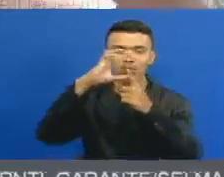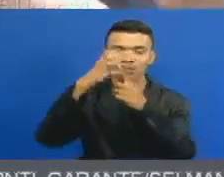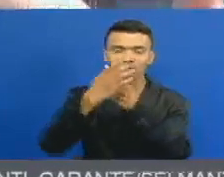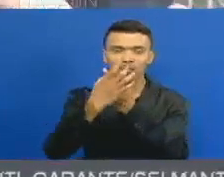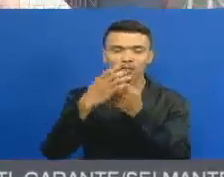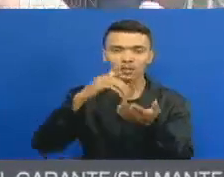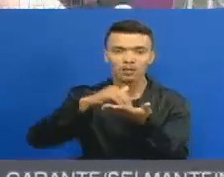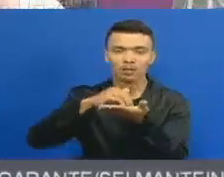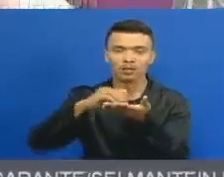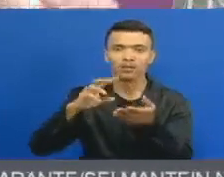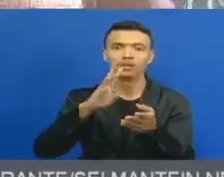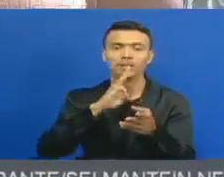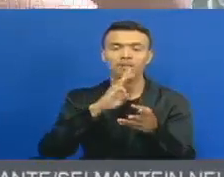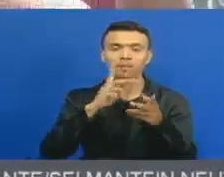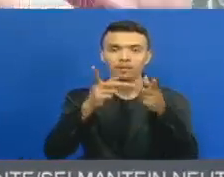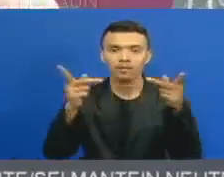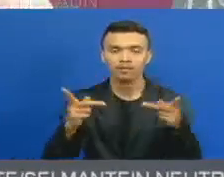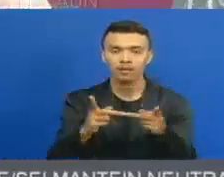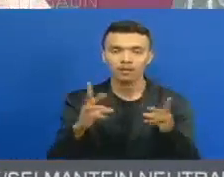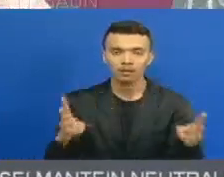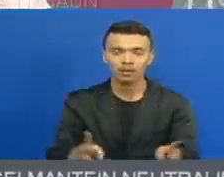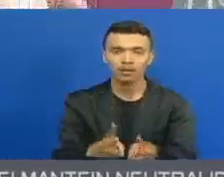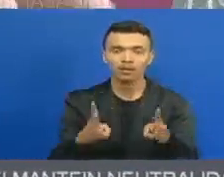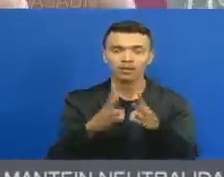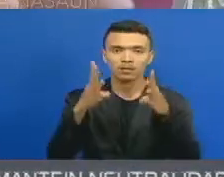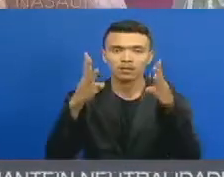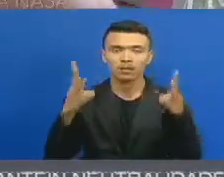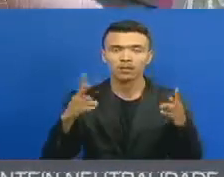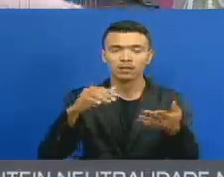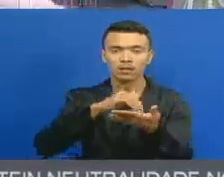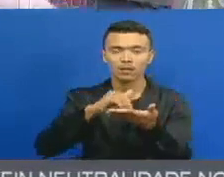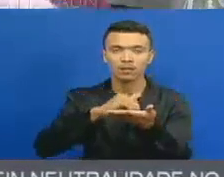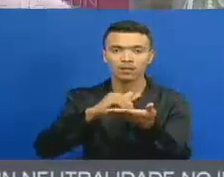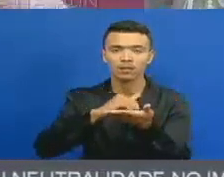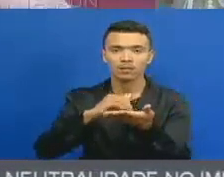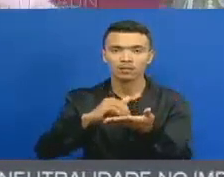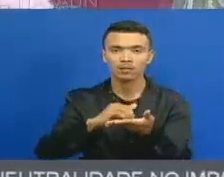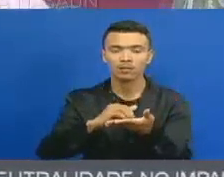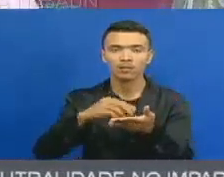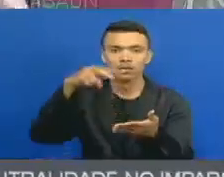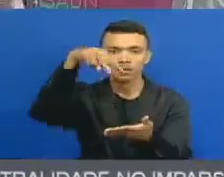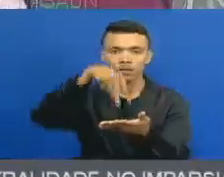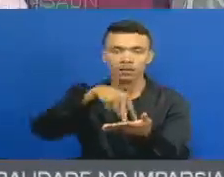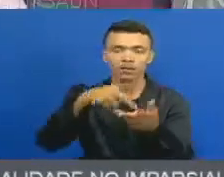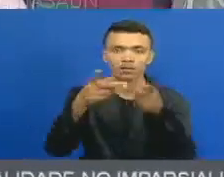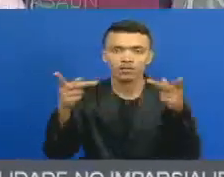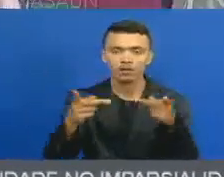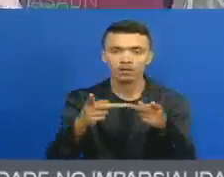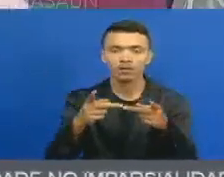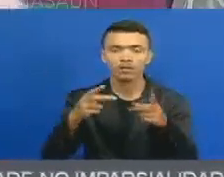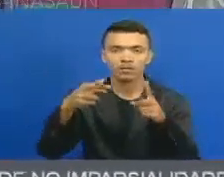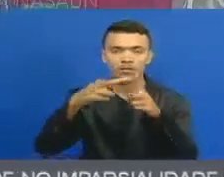lisensa ba be matan lisensa ba iha estrada lisensa ba iha harifatin nebe makari monumento avon